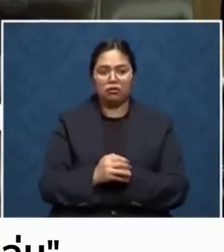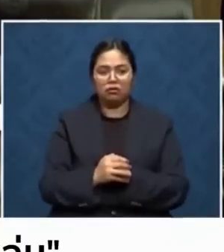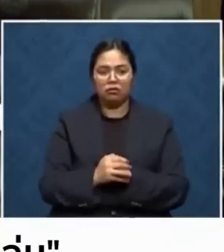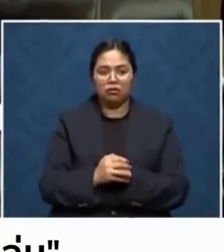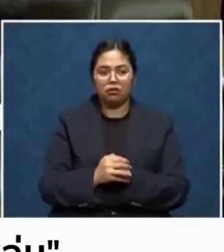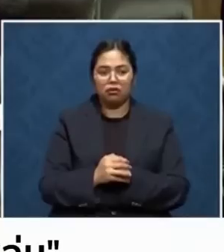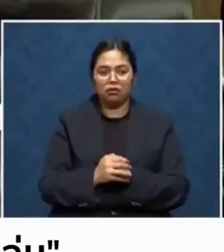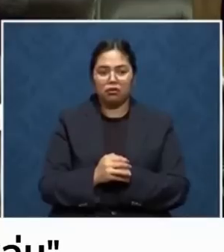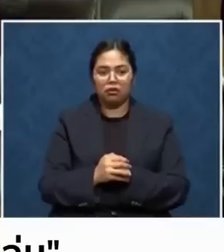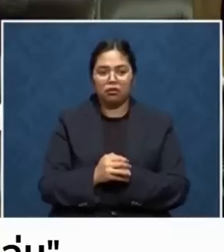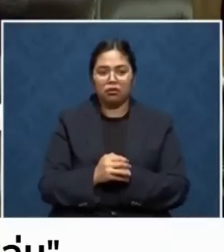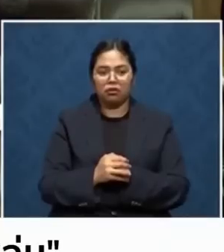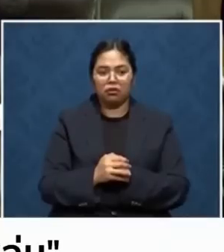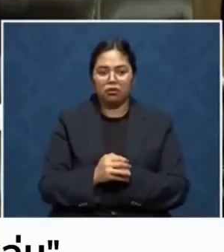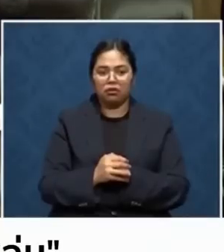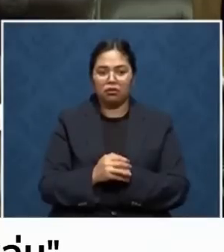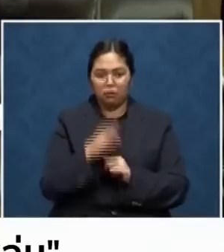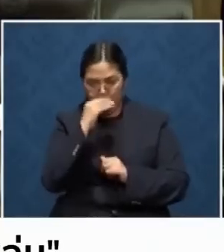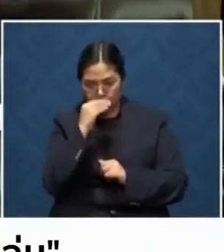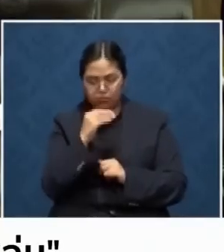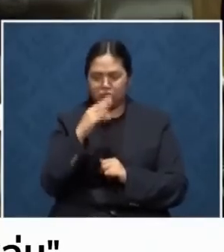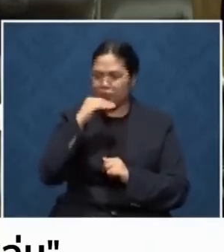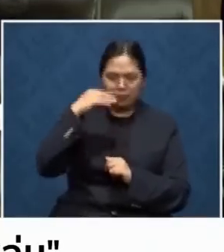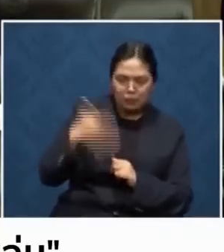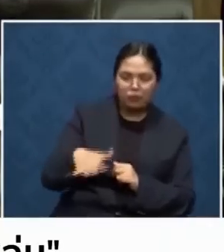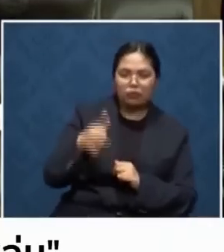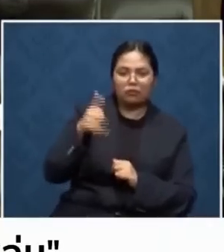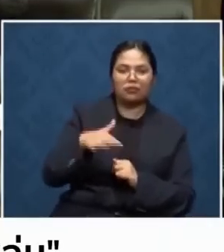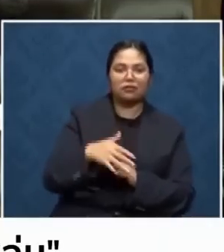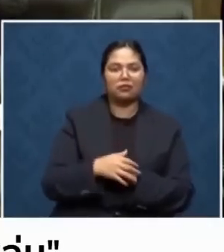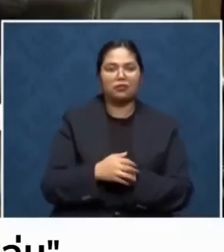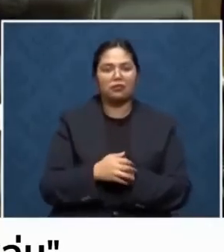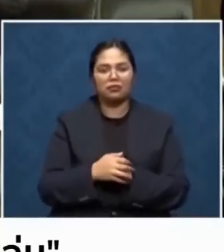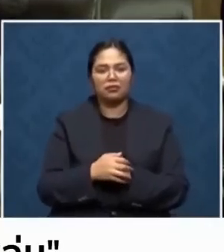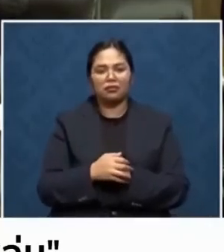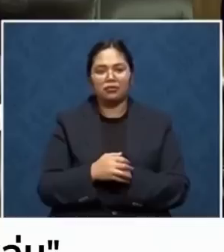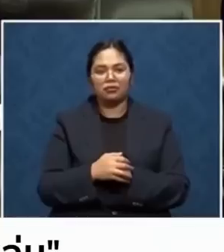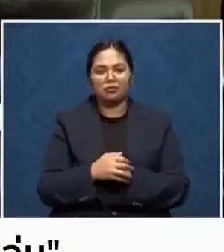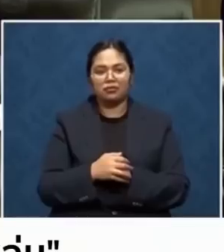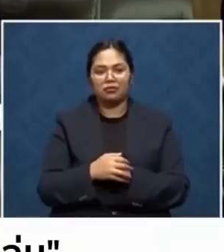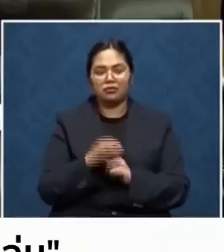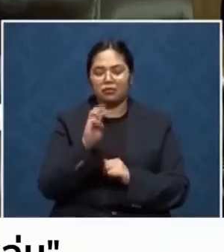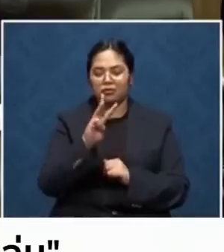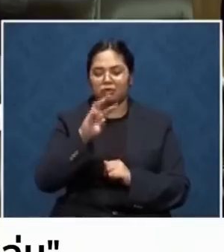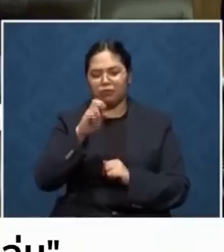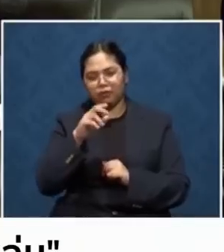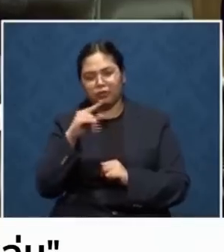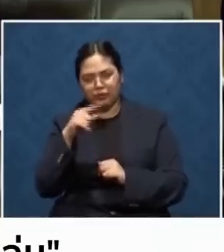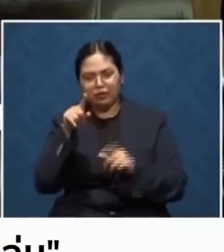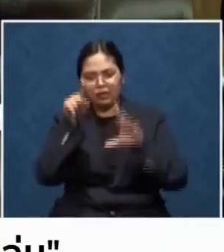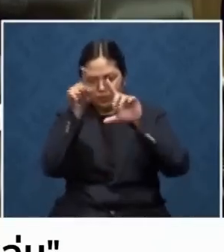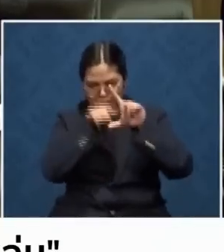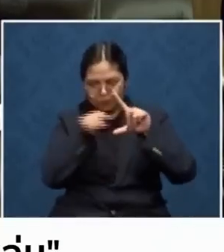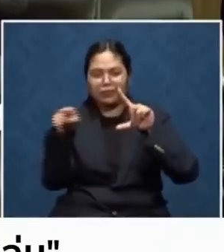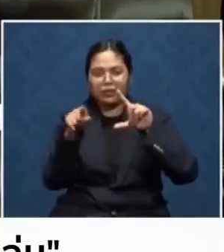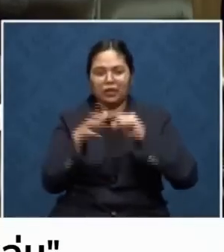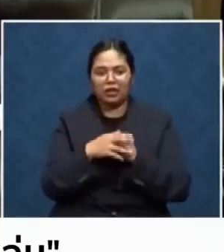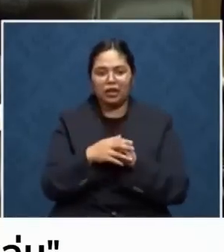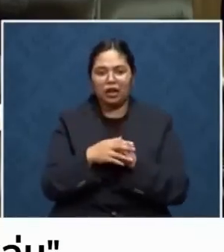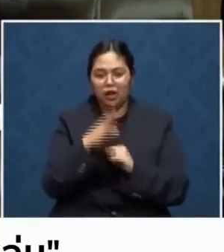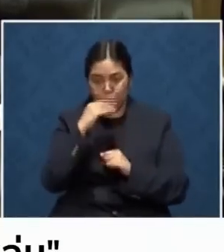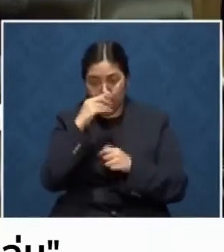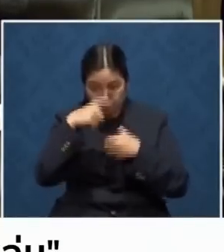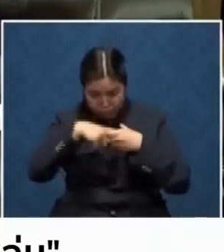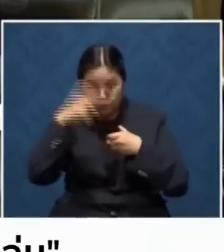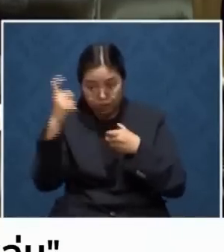พูดเหรอฮะมาอีกคนท่านวิโรจน์เอาคำพูดของเขามาพูดต่อใช่ไหมครับถอนได้